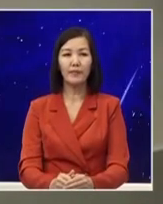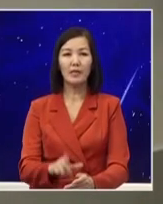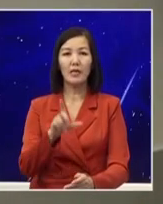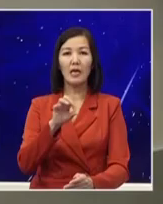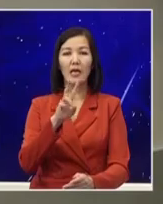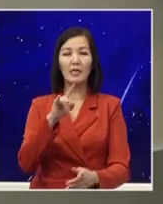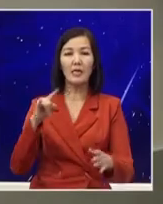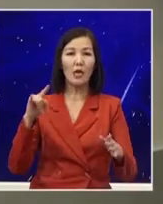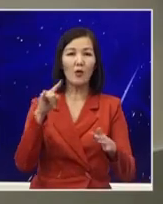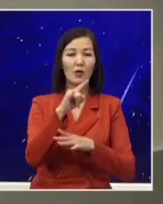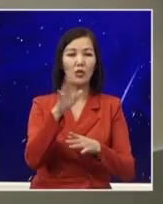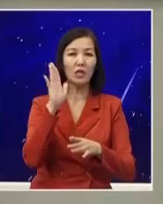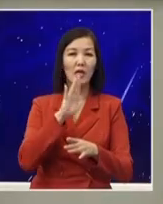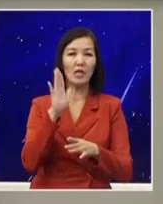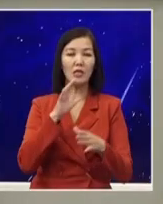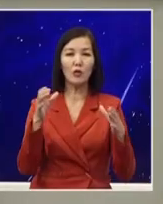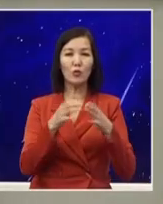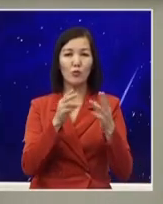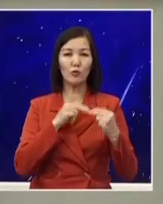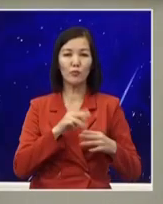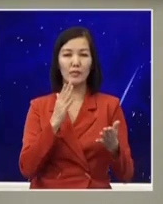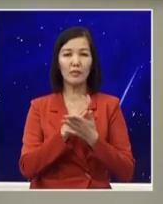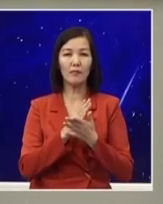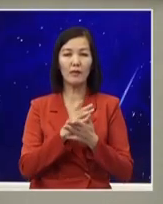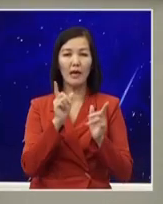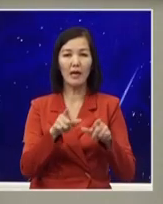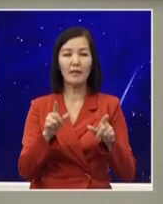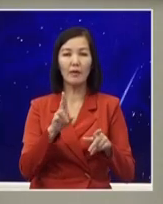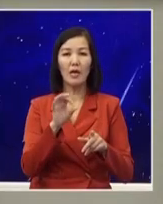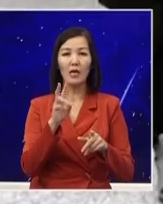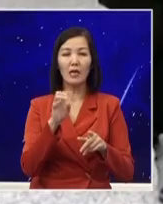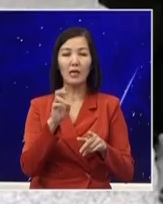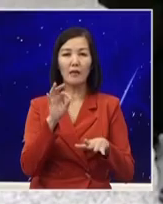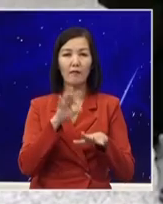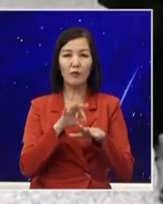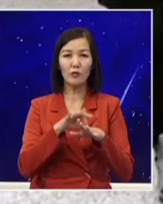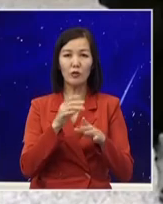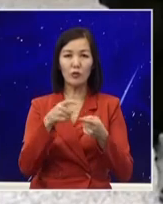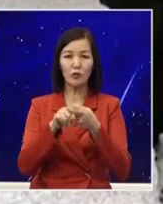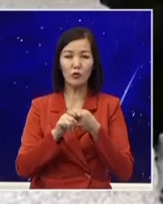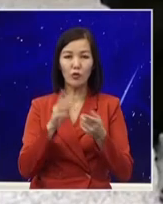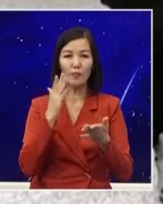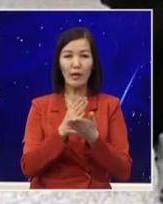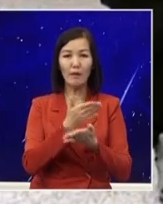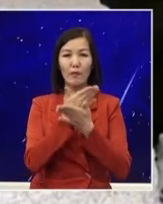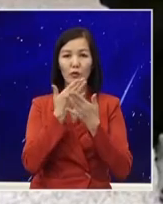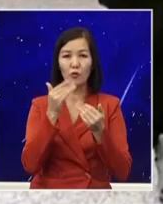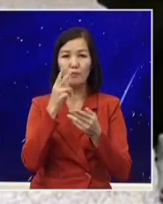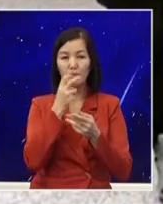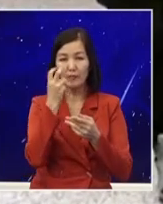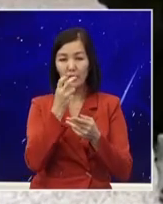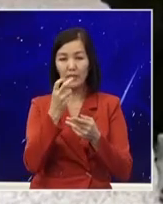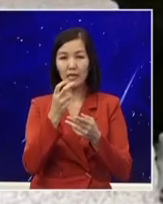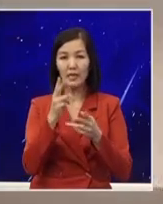Хельсинки әуежайында арнайы иттер тобы жұмыс істей бастады. Олар жолаушылардың коронавирустық инфекцияны жұқтырған-жұқтырмағанын исархан